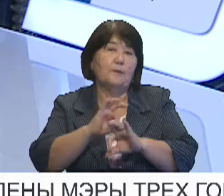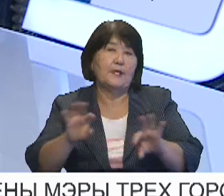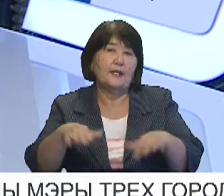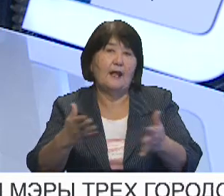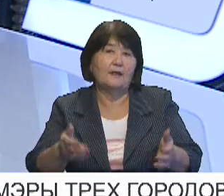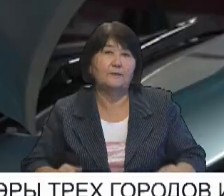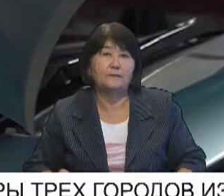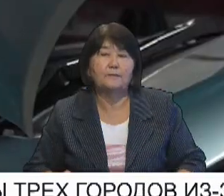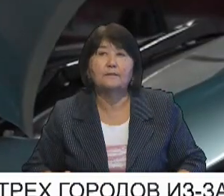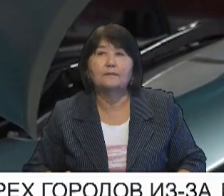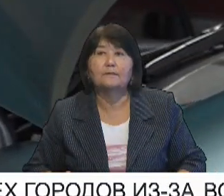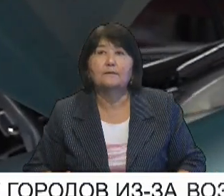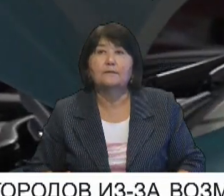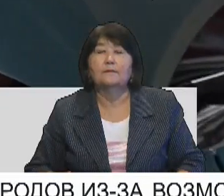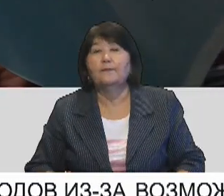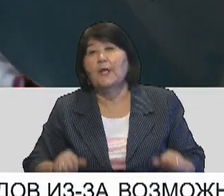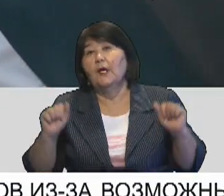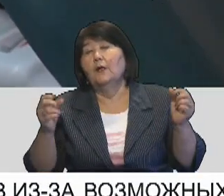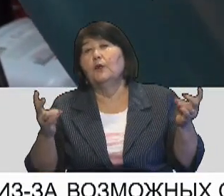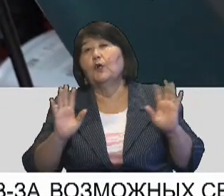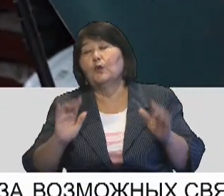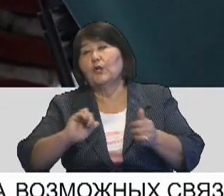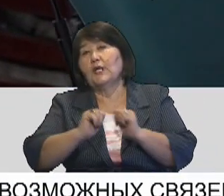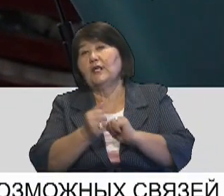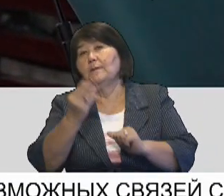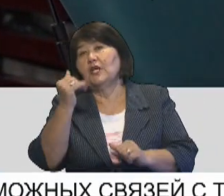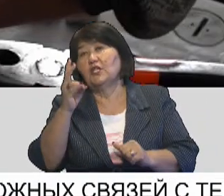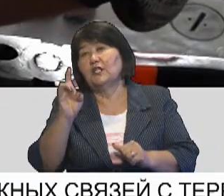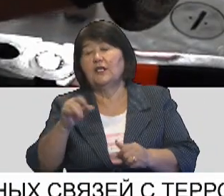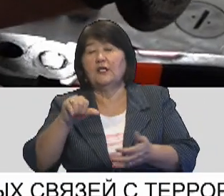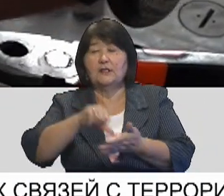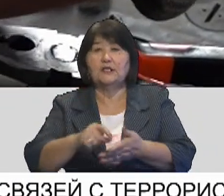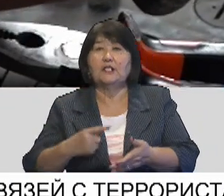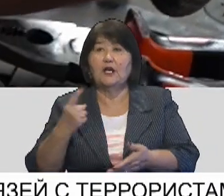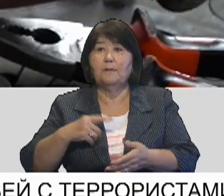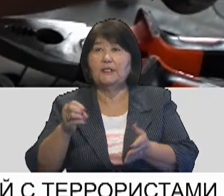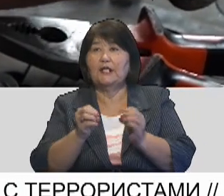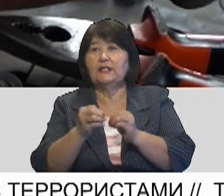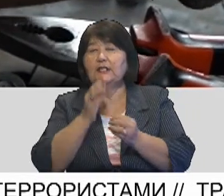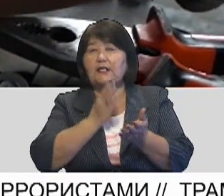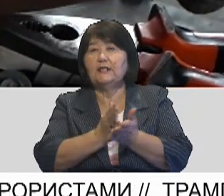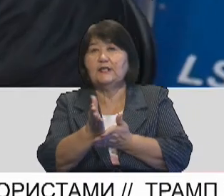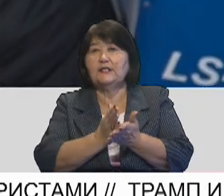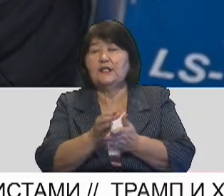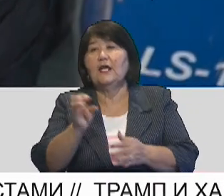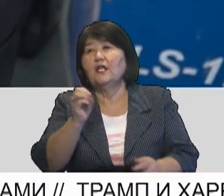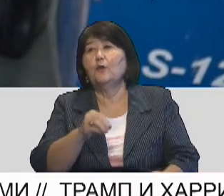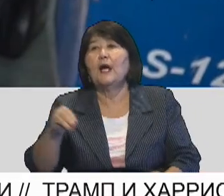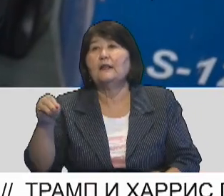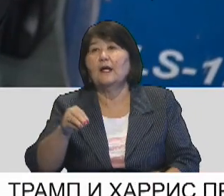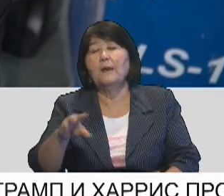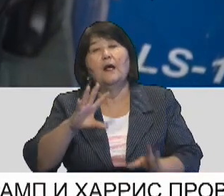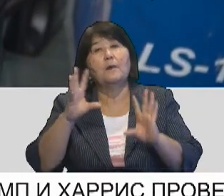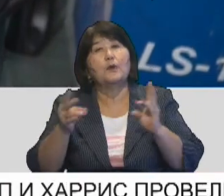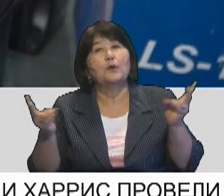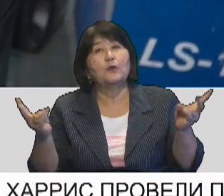материале. Зимой нужно не только заменить шины. По словам мастера с почти 10-летним стажем Ербулата Узакбергенова, прежде